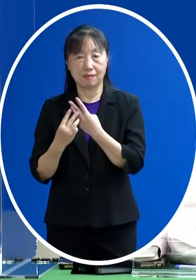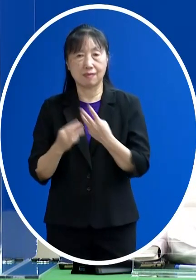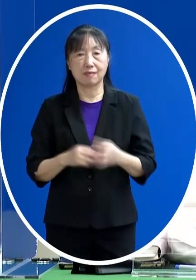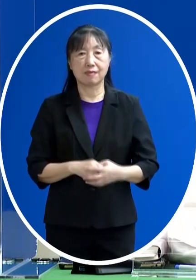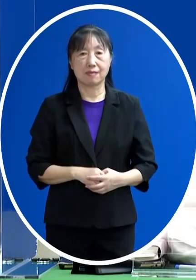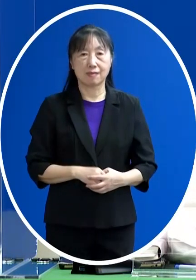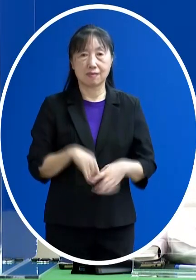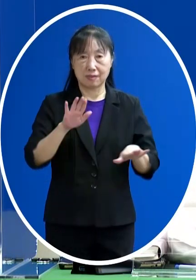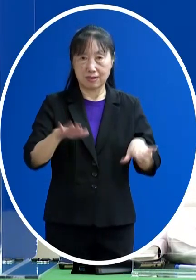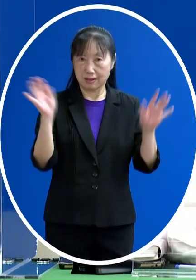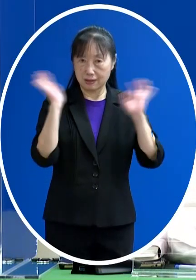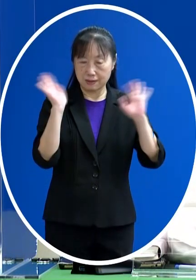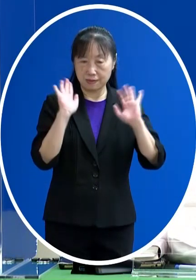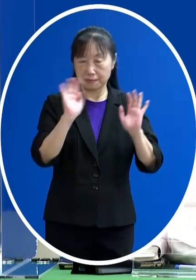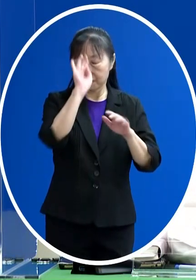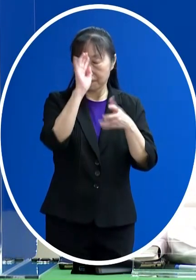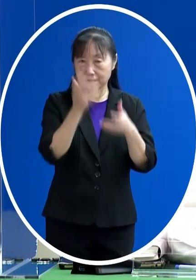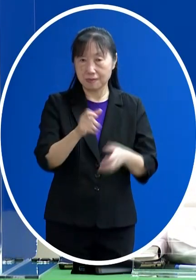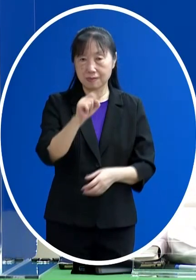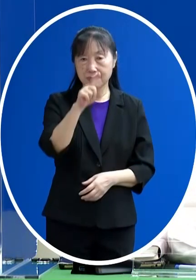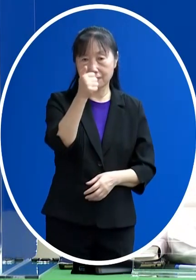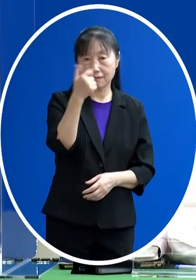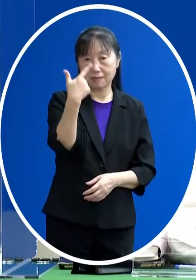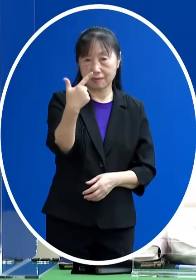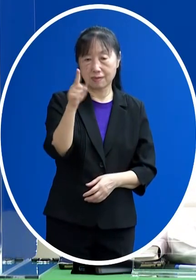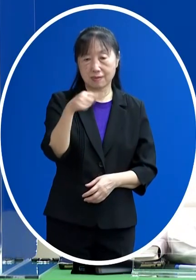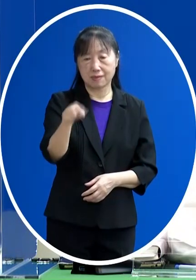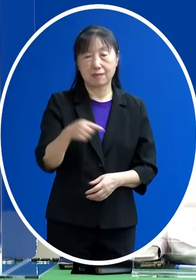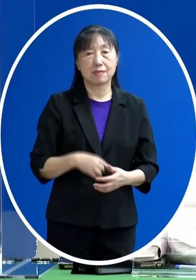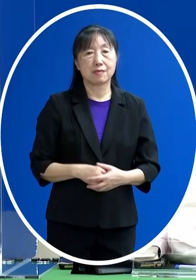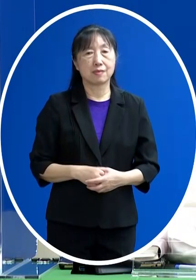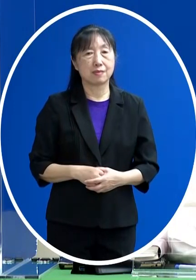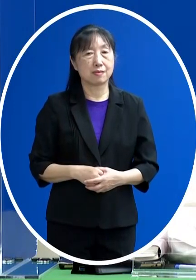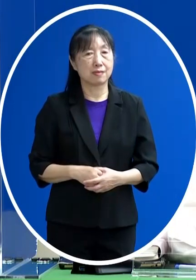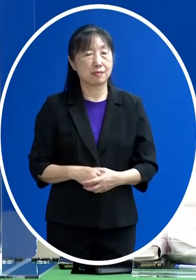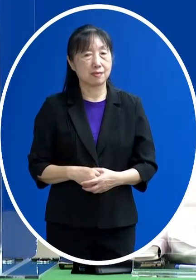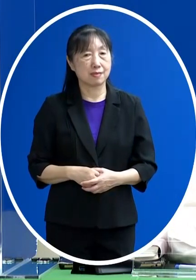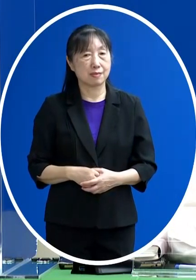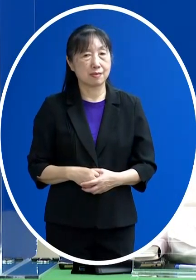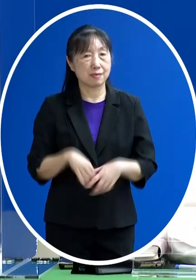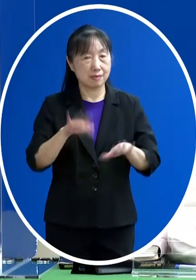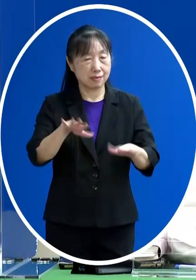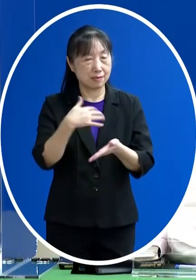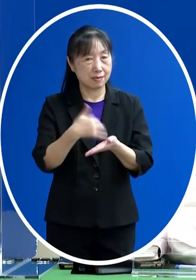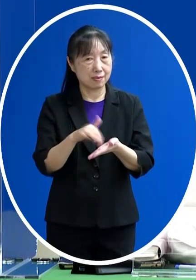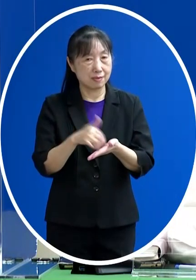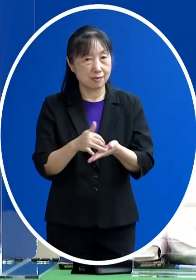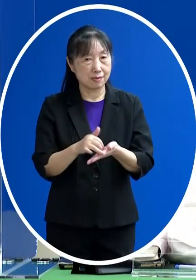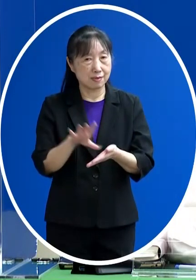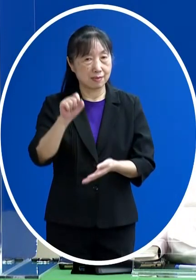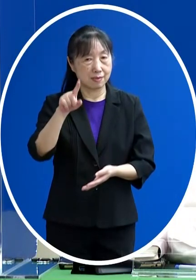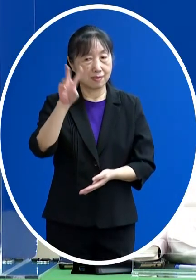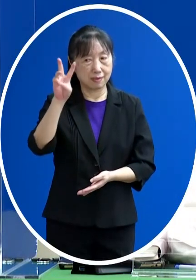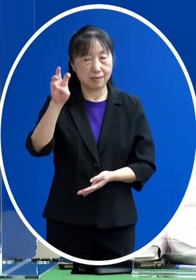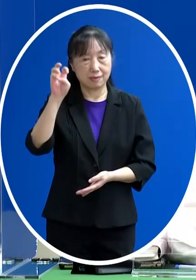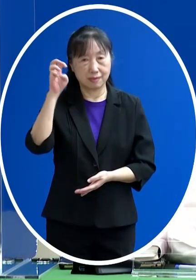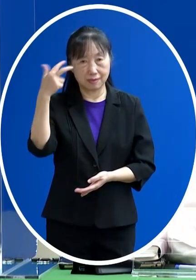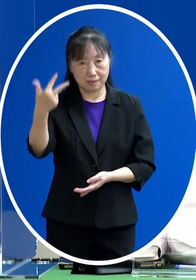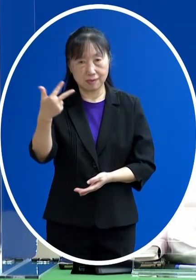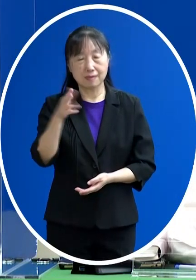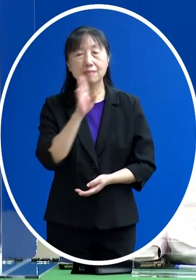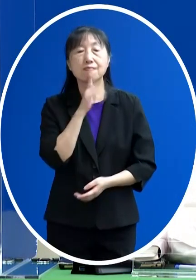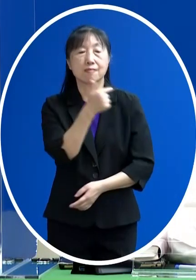在我们目前的这个儿童重症的156例当中哈，今天有跟大家做一下统计，就是有137例